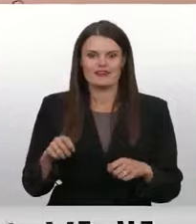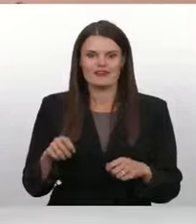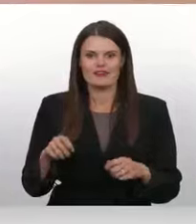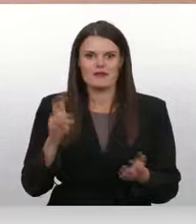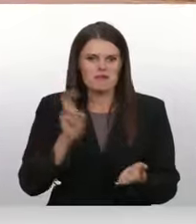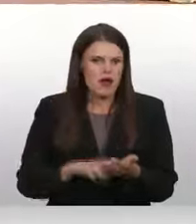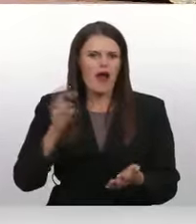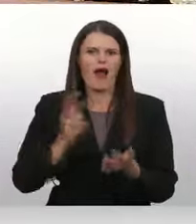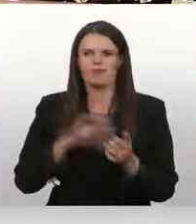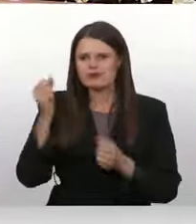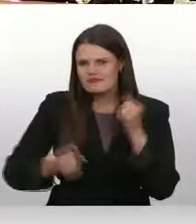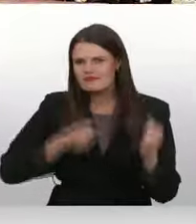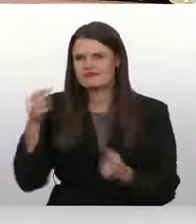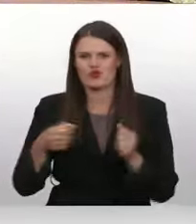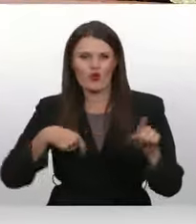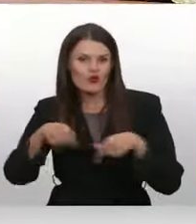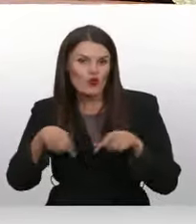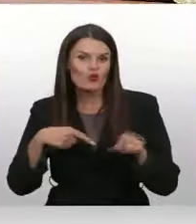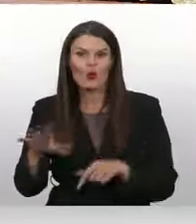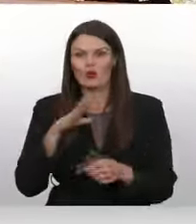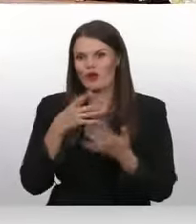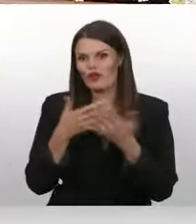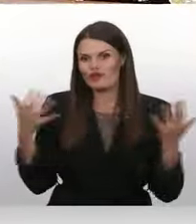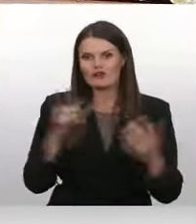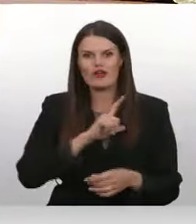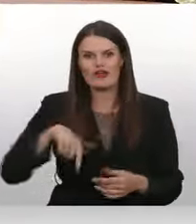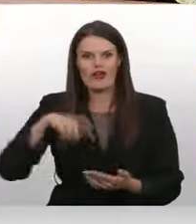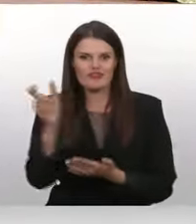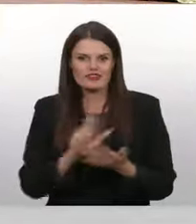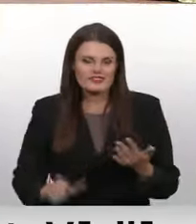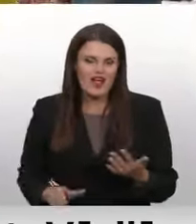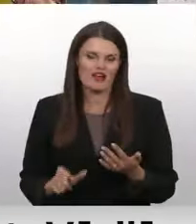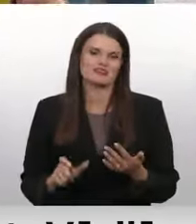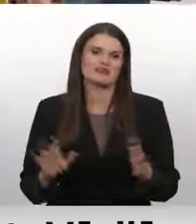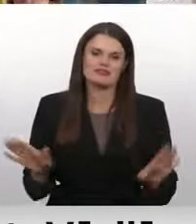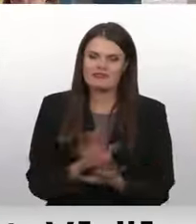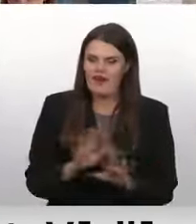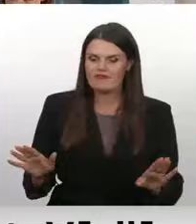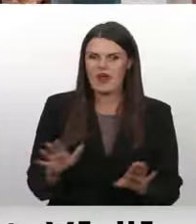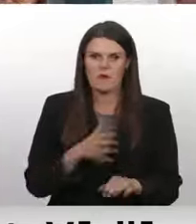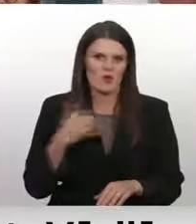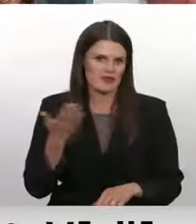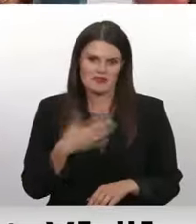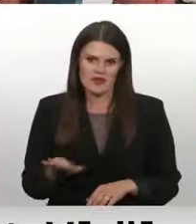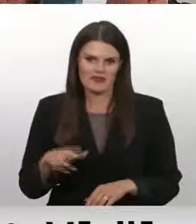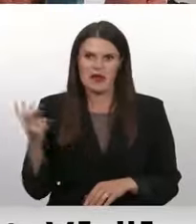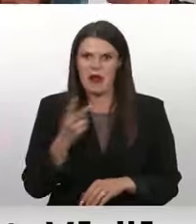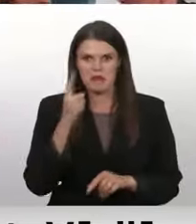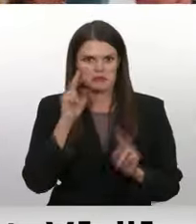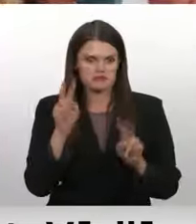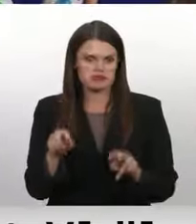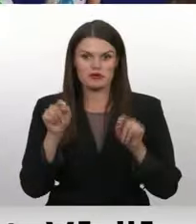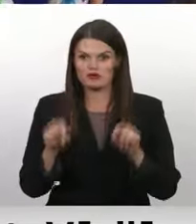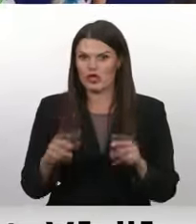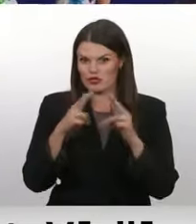augstu, skrējām, spēlējām futbolu, bija dažādas latviešu dziesmas un dziesmas. Kas mums ļoti patikās. Abi novērojuši, ka